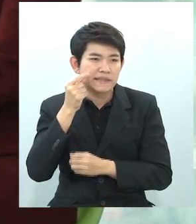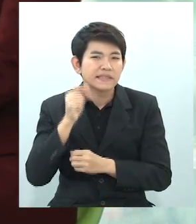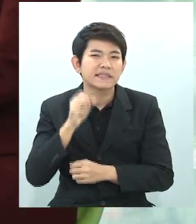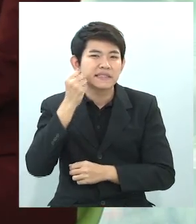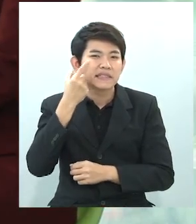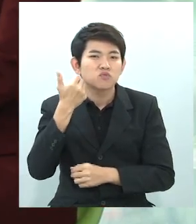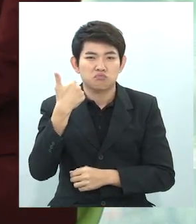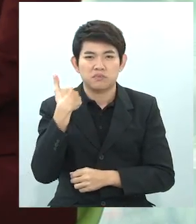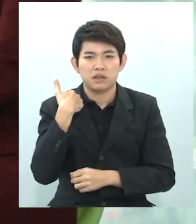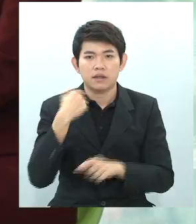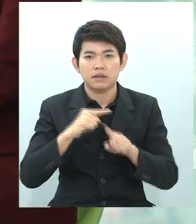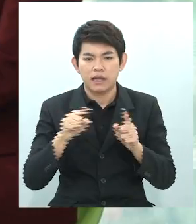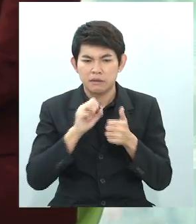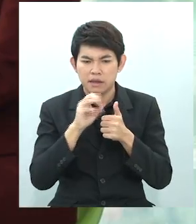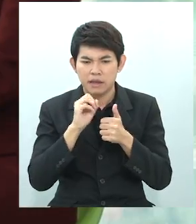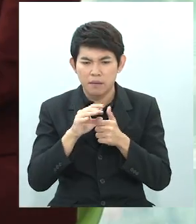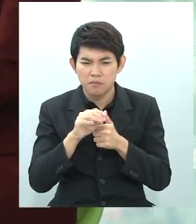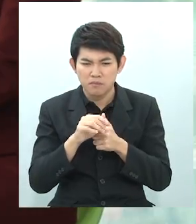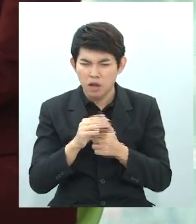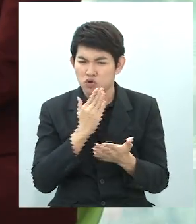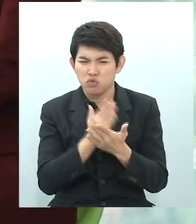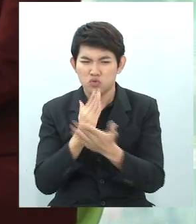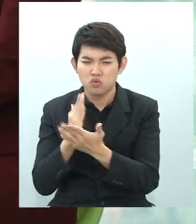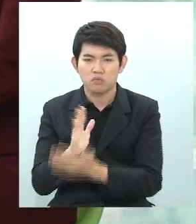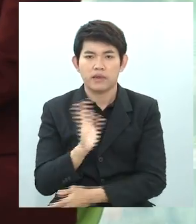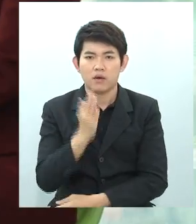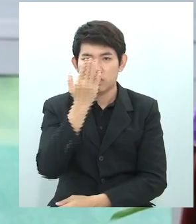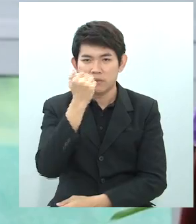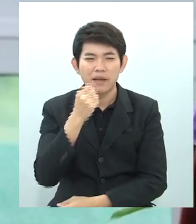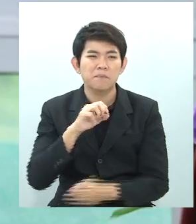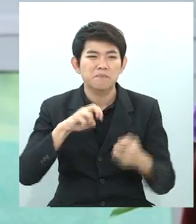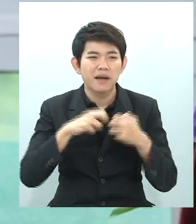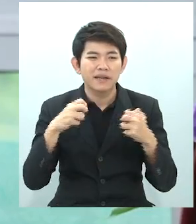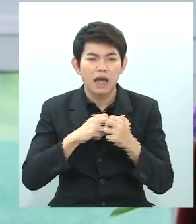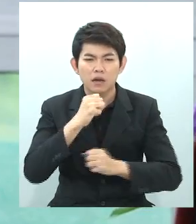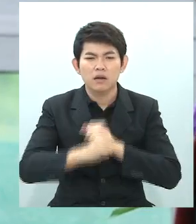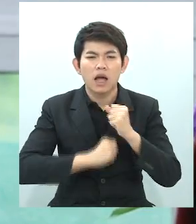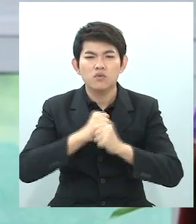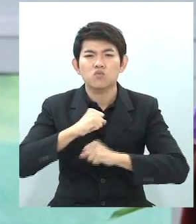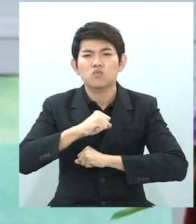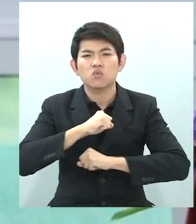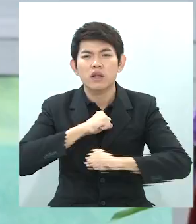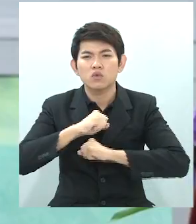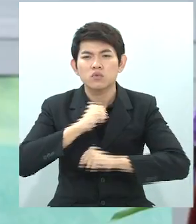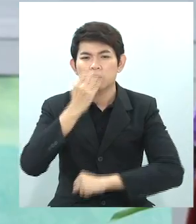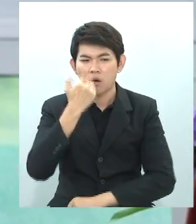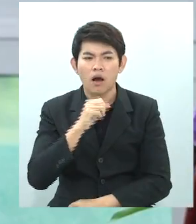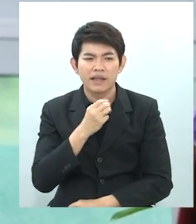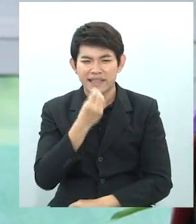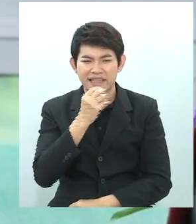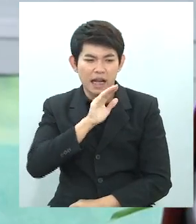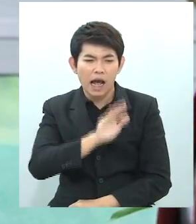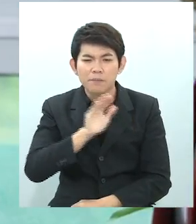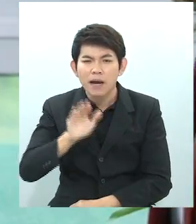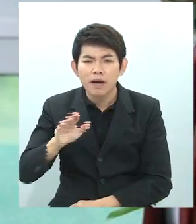ไม่ได้แนะนำว่าให้เลี่ยงทุกคนเพราะว่าอย่างที่หมอบอกแล้วนะคะสิวเป็นบ่อนในวัยรุ่นถูกไหมคะนี่ถ้าเราไปบอกว่าห้ามกินนู่นห้ามกินนี่ห้